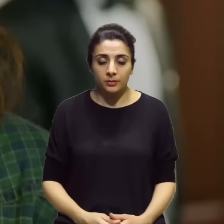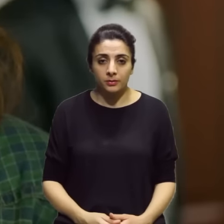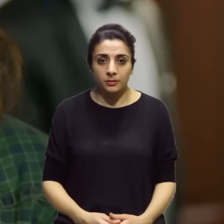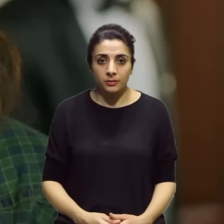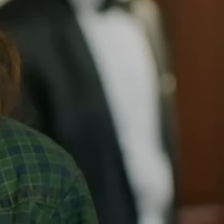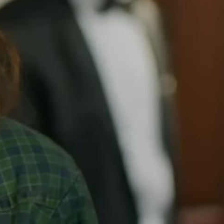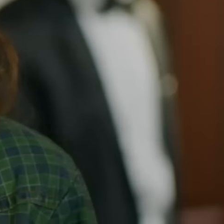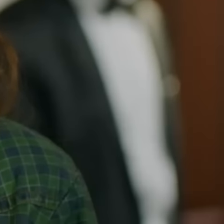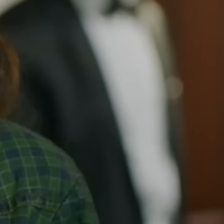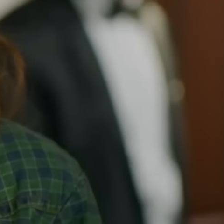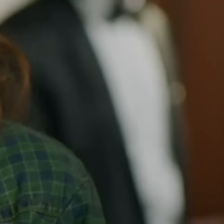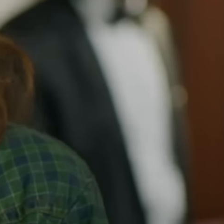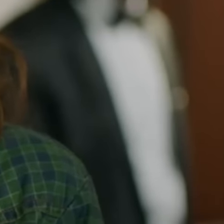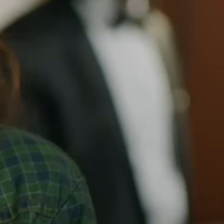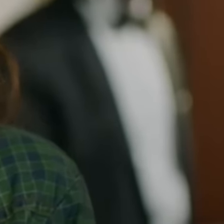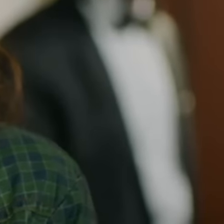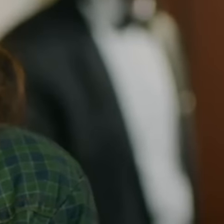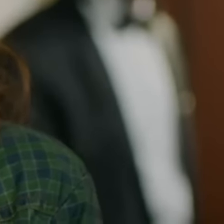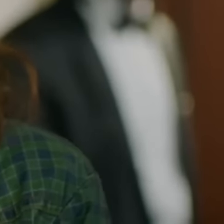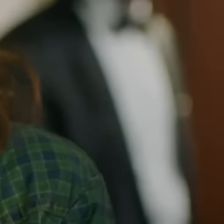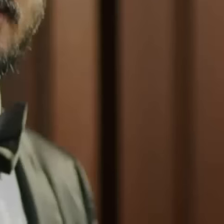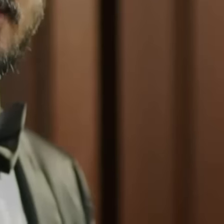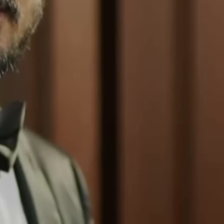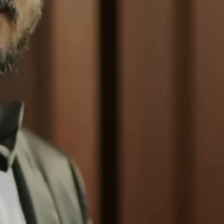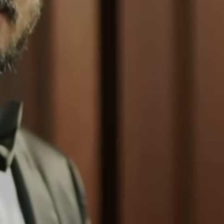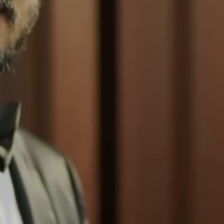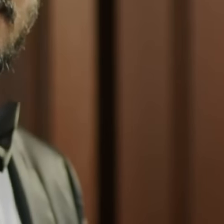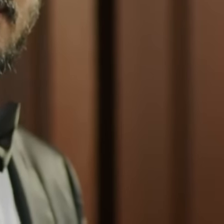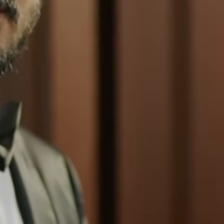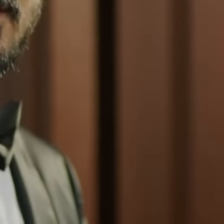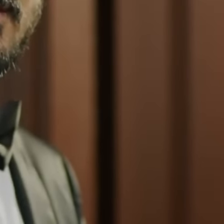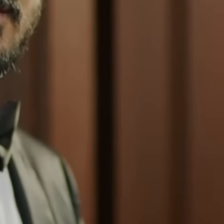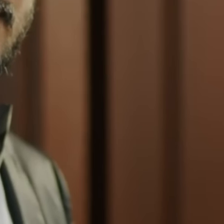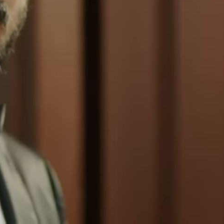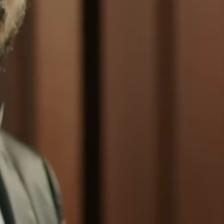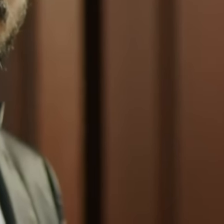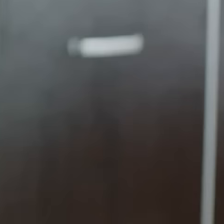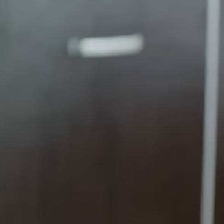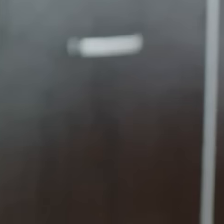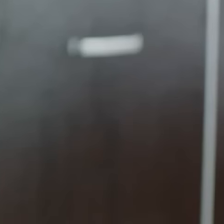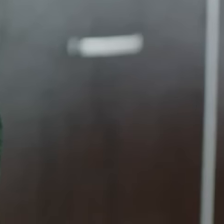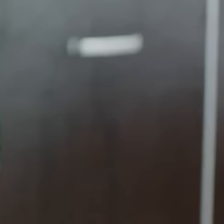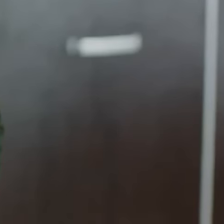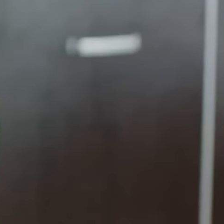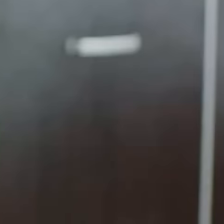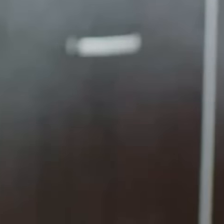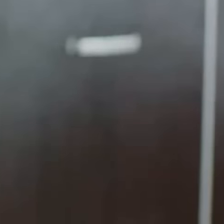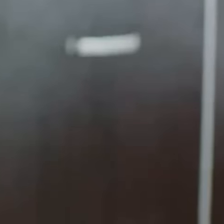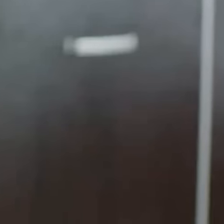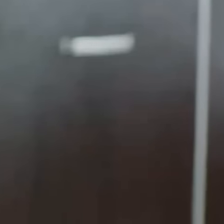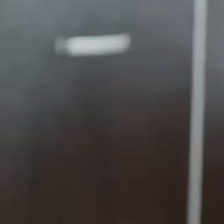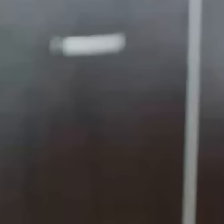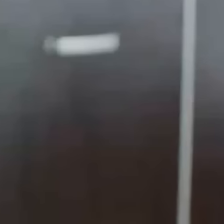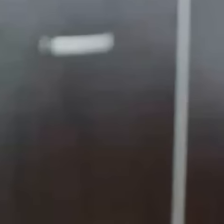Reyhan canı yanar gibi gözlerini yumdu, tutuk, yutkundu. Gözleri dolu dolu. Kendini toparlayıp arkasını döndü.